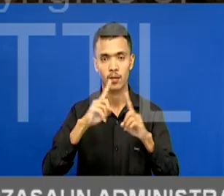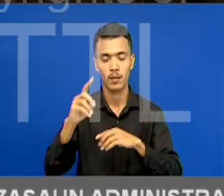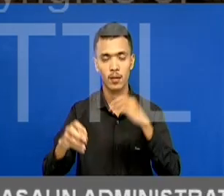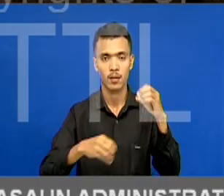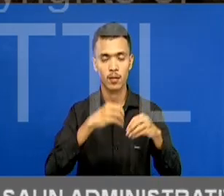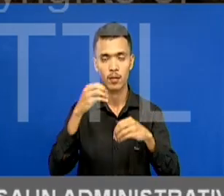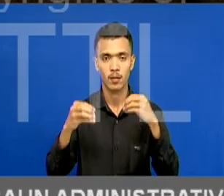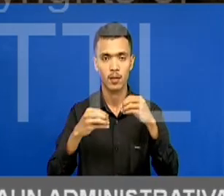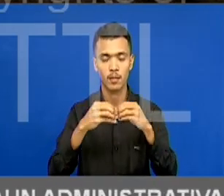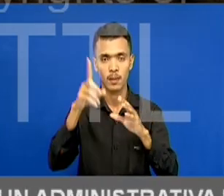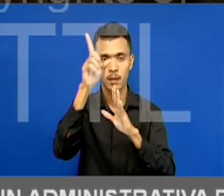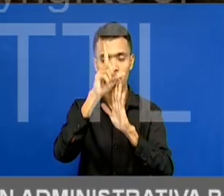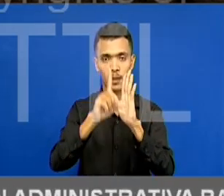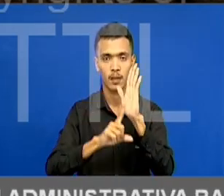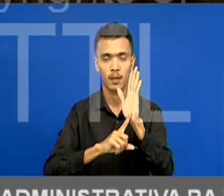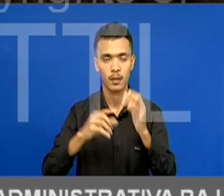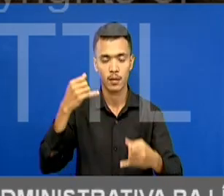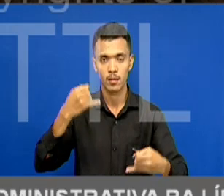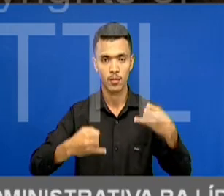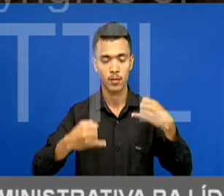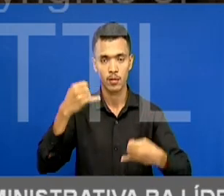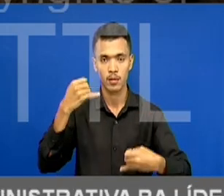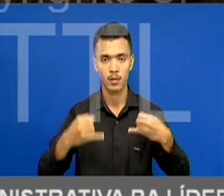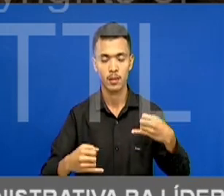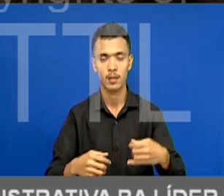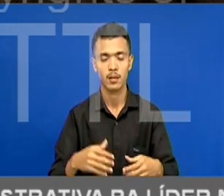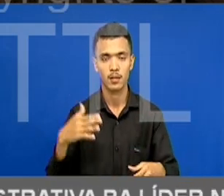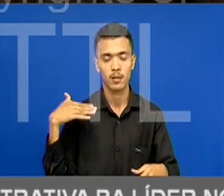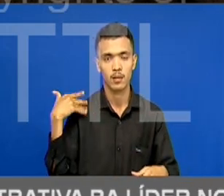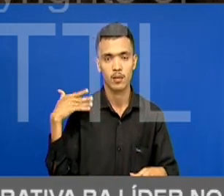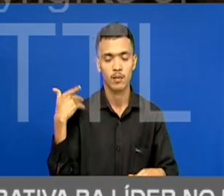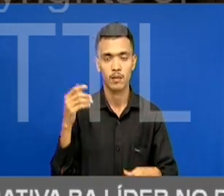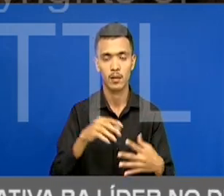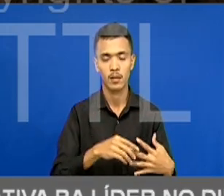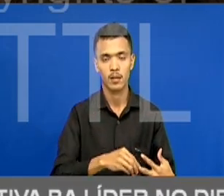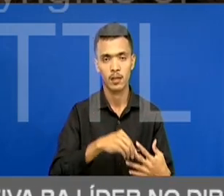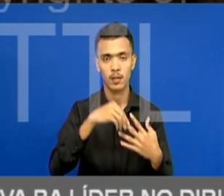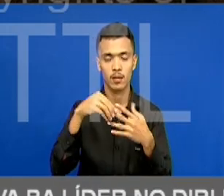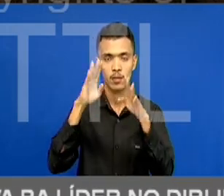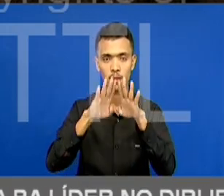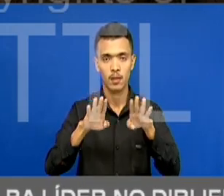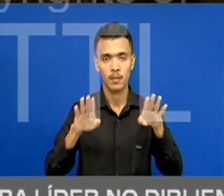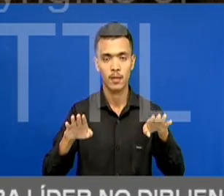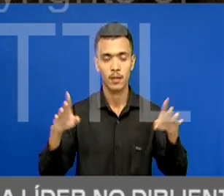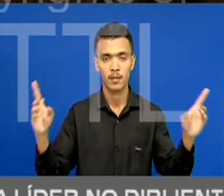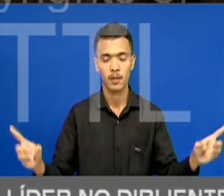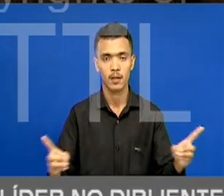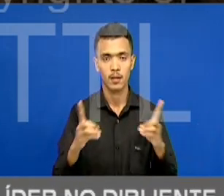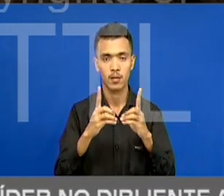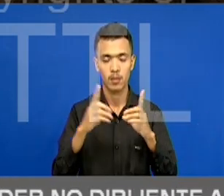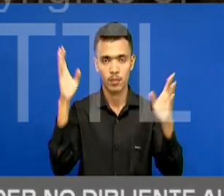ba lei justisa juvenil liliu ba labarek sirane be hasuru problema